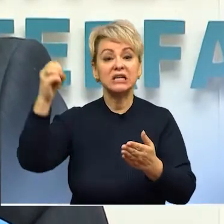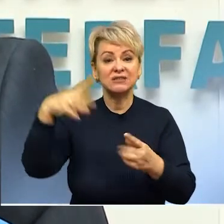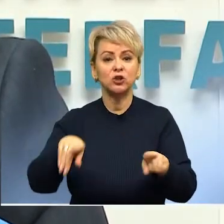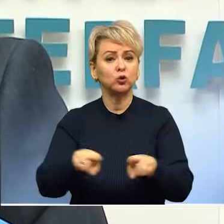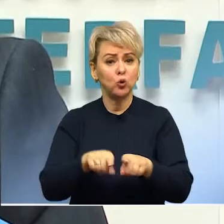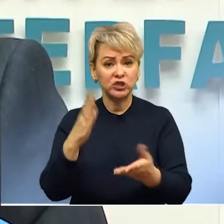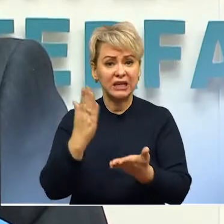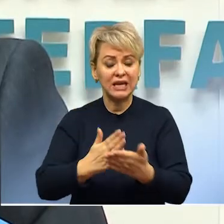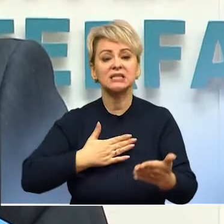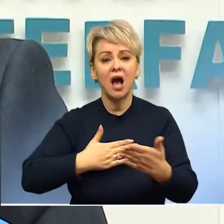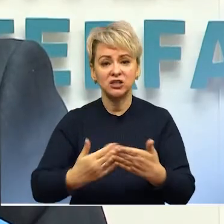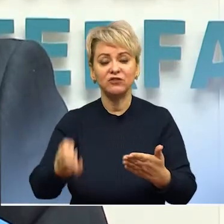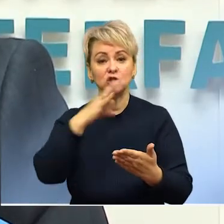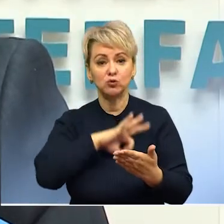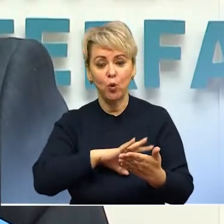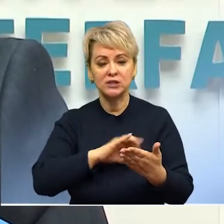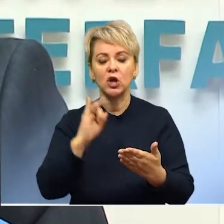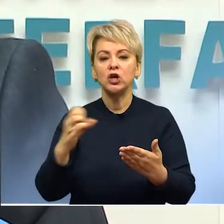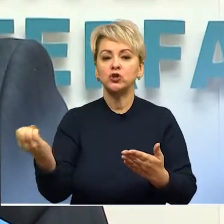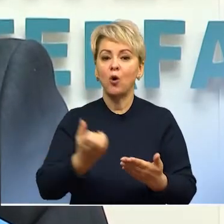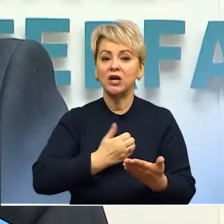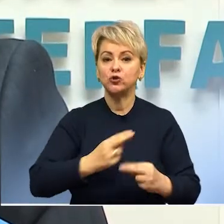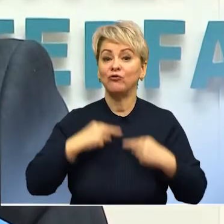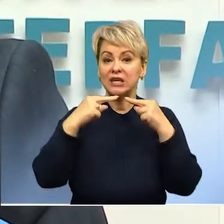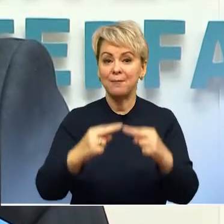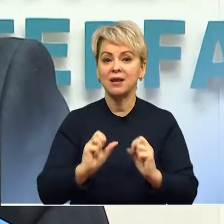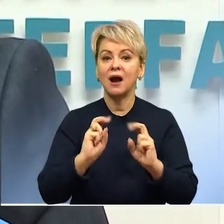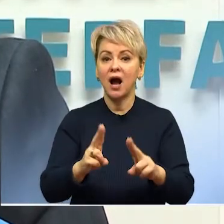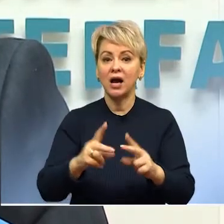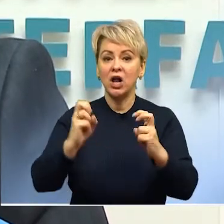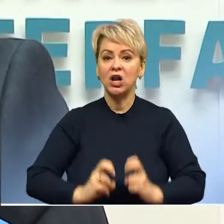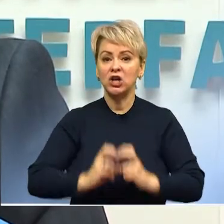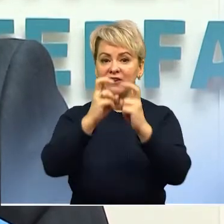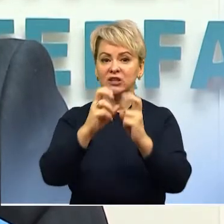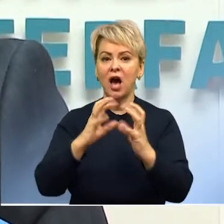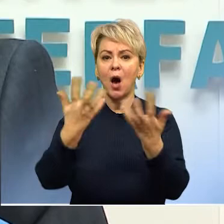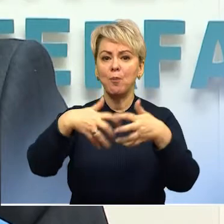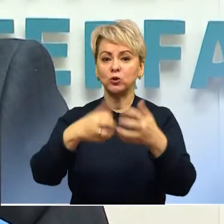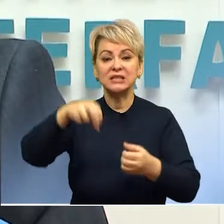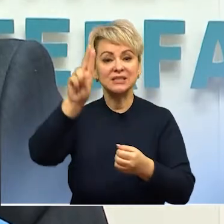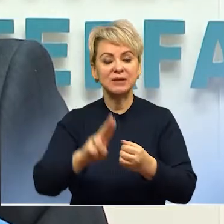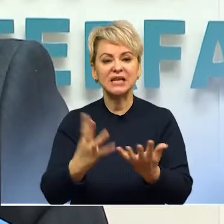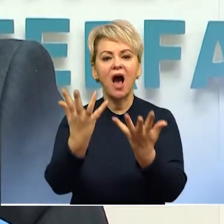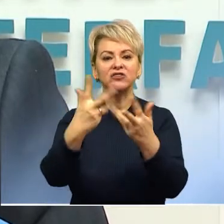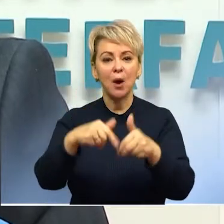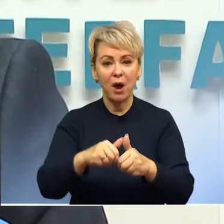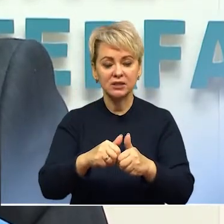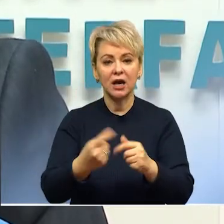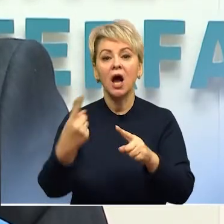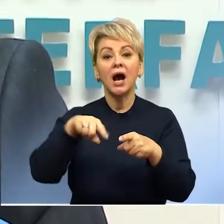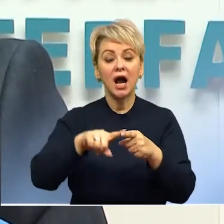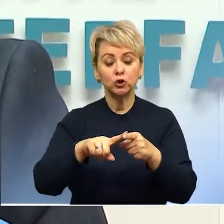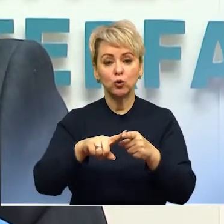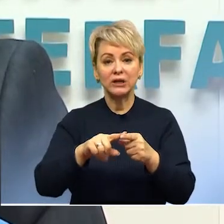тоже не отменял, тоже активно используем. Еще хочу обратить внимание, как лифтовое оборудование со специальной автоматикой,